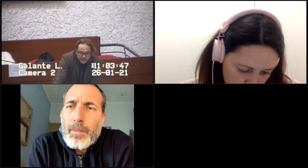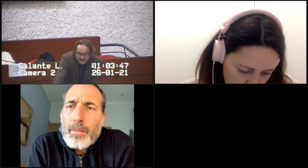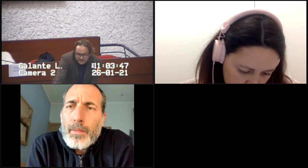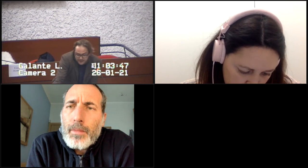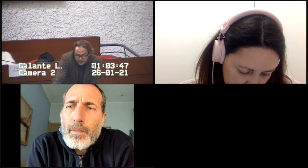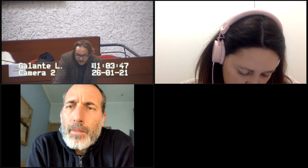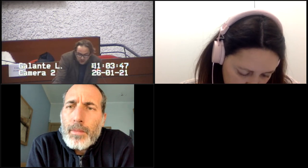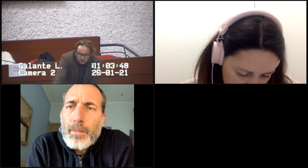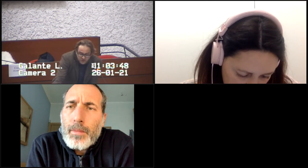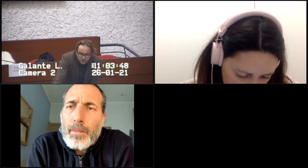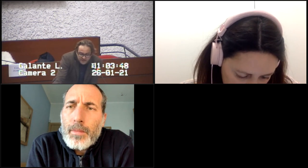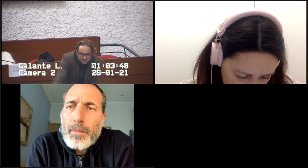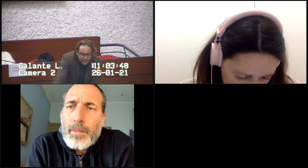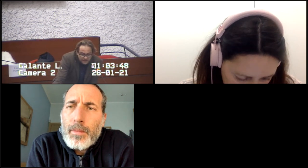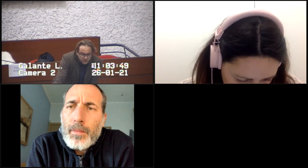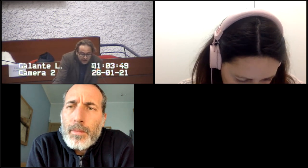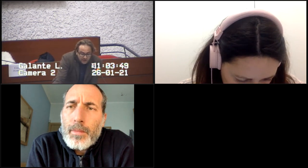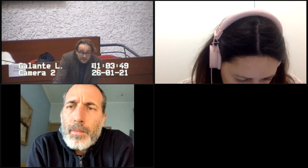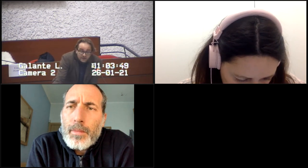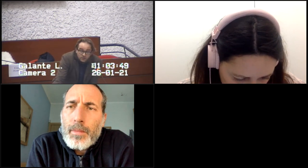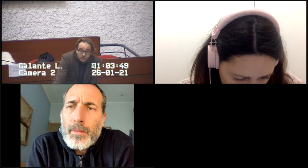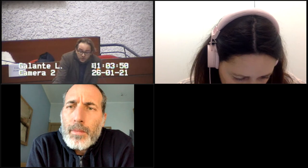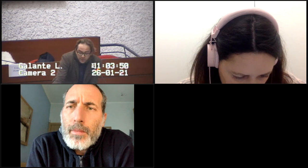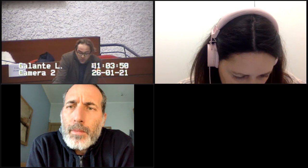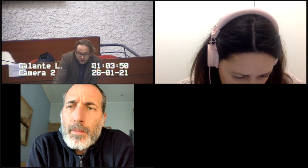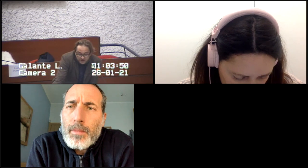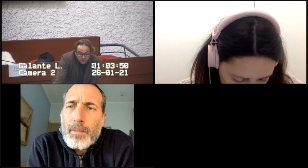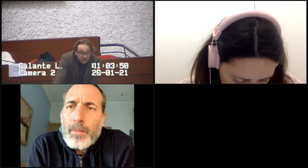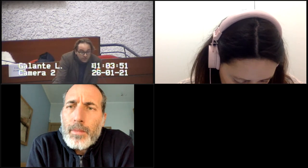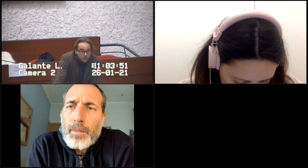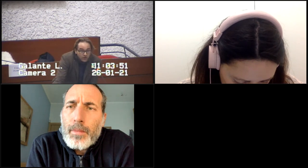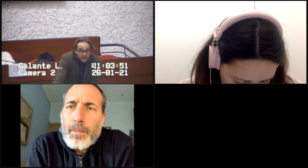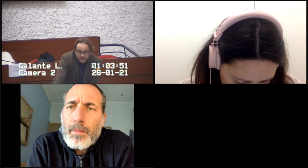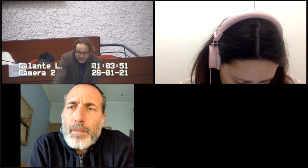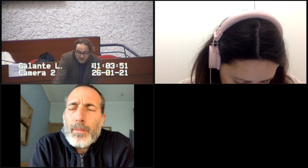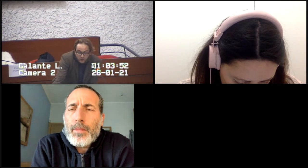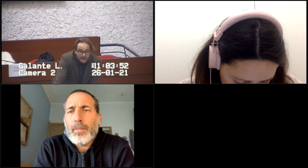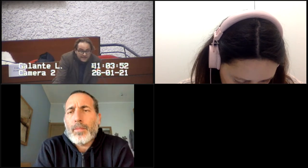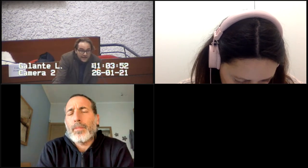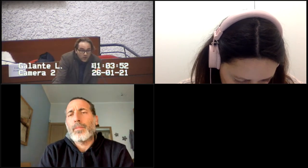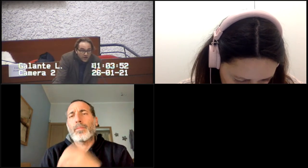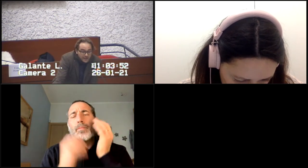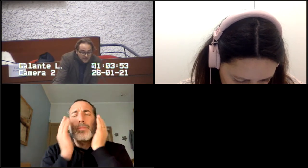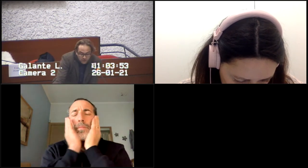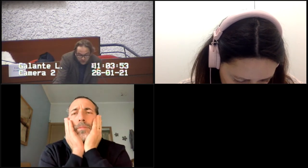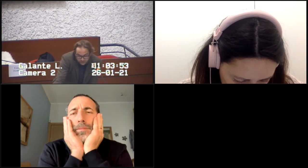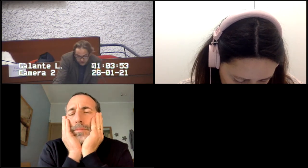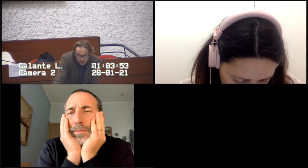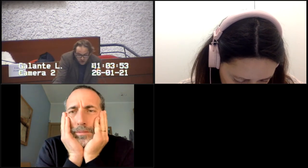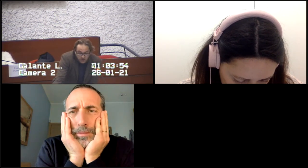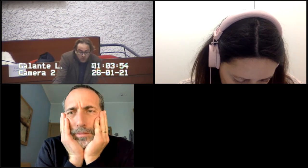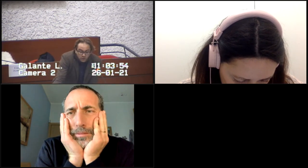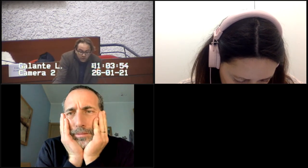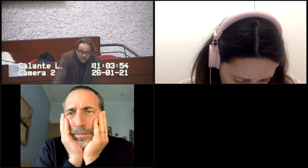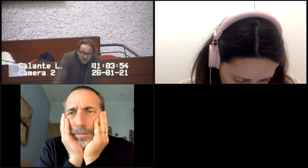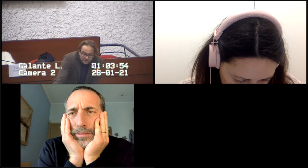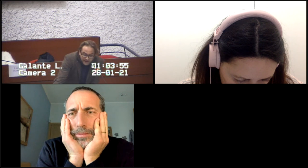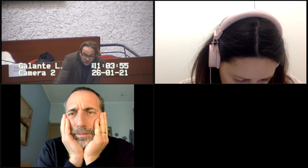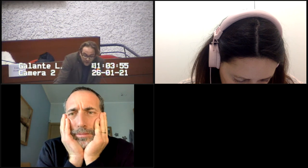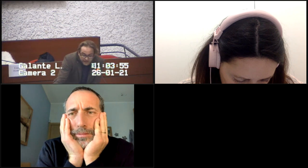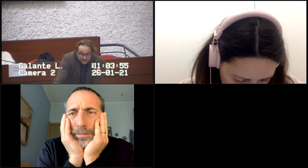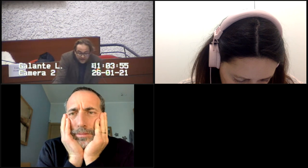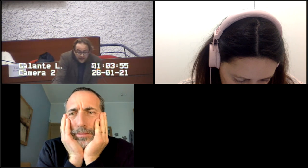lavoratori stessi, che tutti i giorni si battono alla lotta contro le morti sul lavoro e per la sicurezza nei luoghi di lavoro. Confido